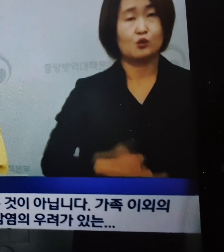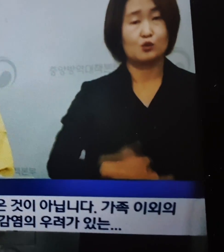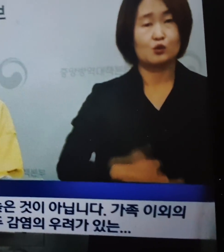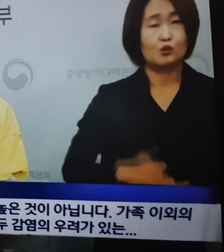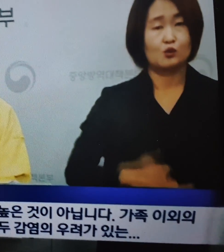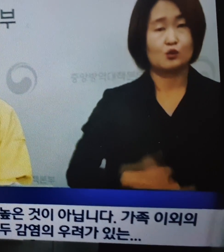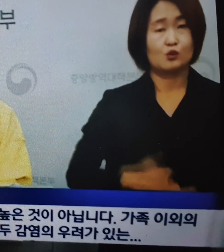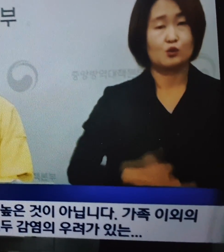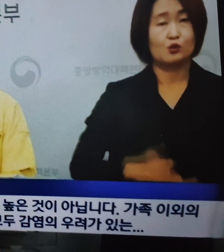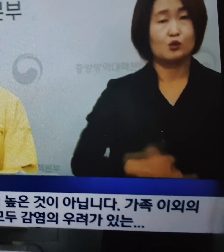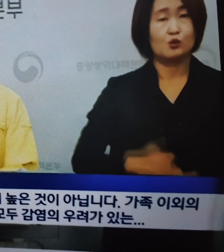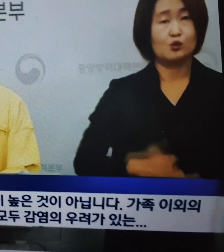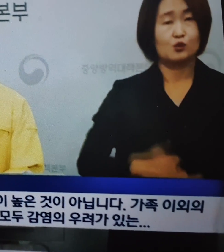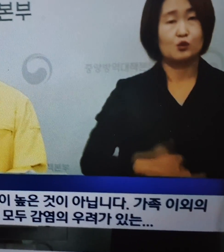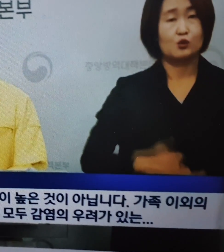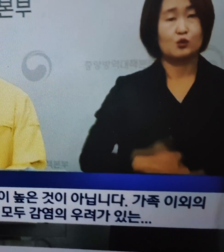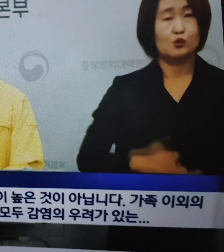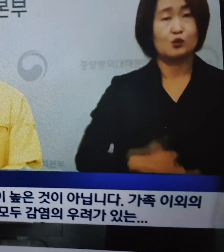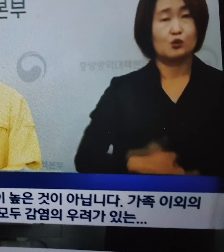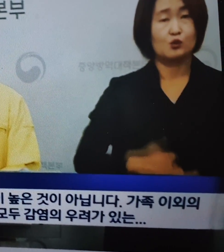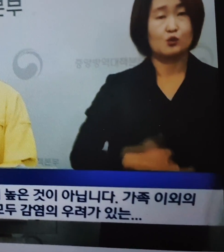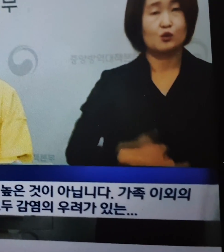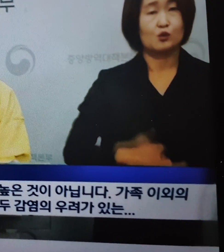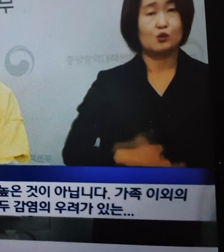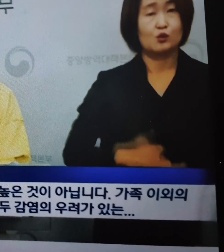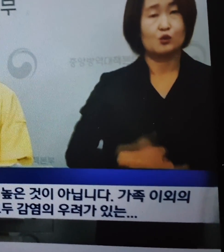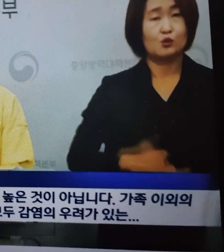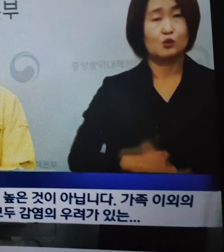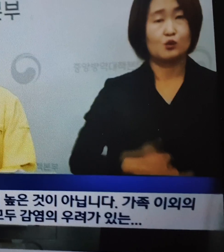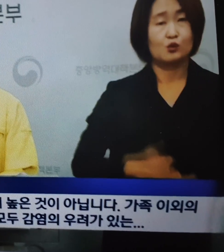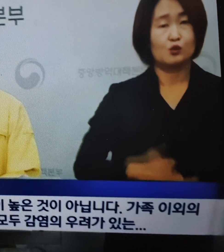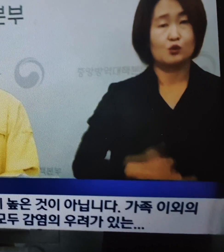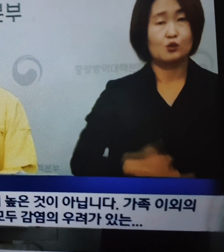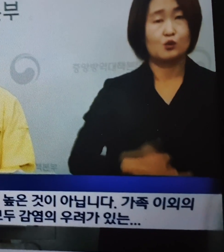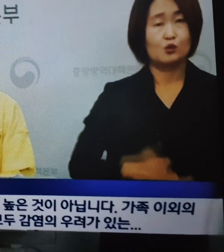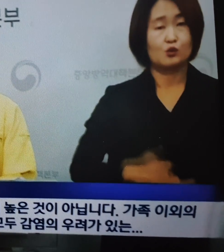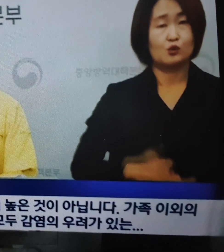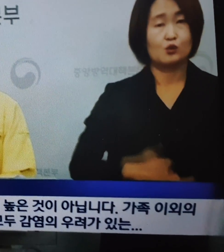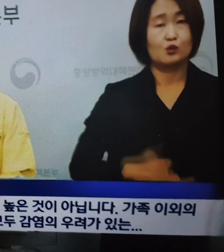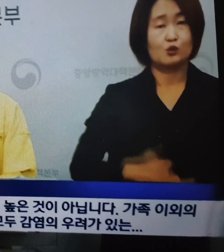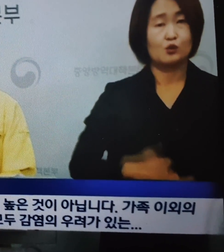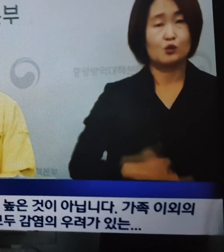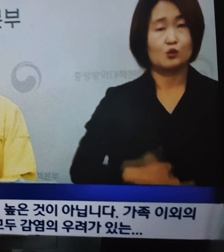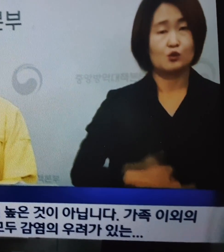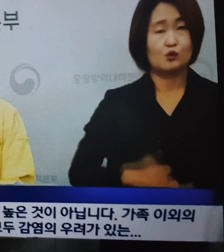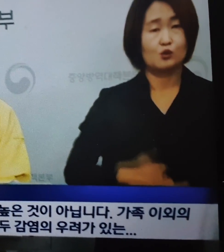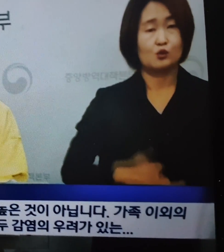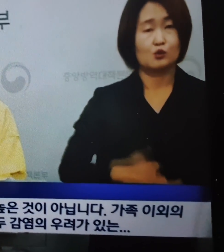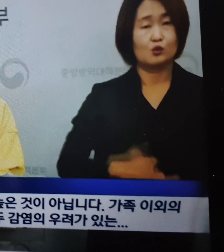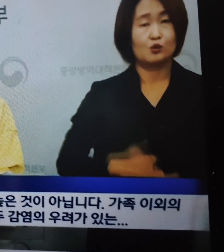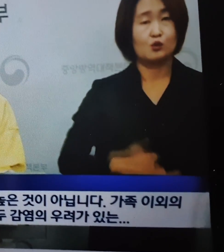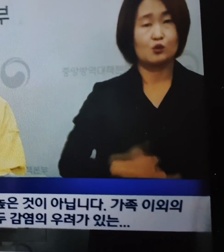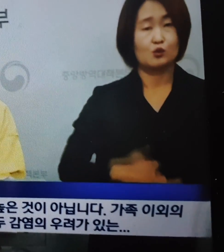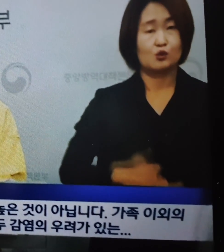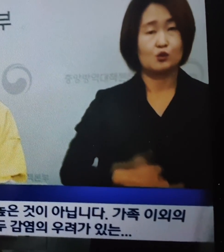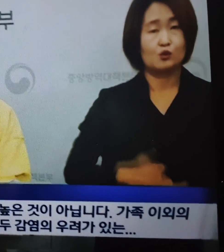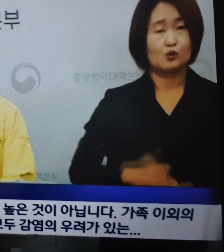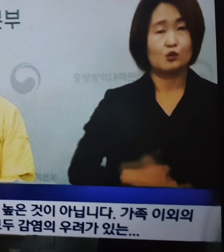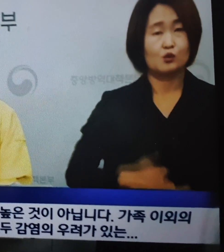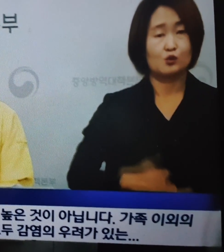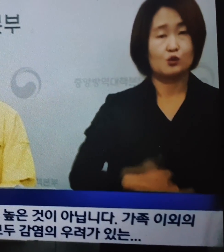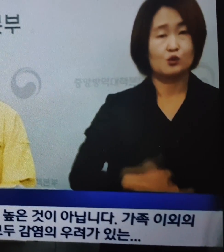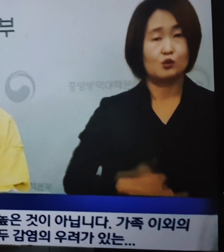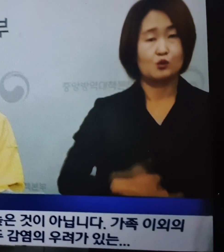그 질병 관리 본부 뭐 보건복지부 중앙대 재난 대책 본부 좀더 가족들이 니까